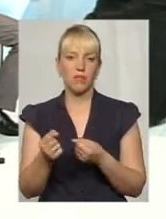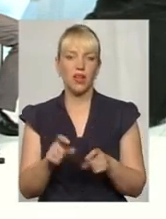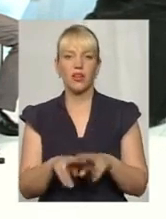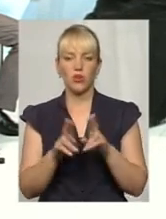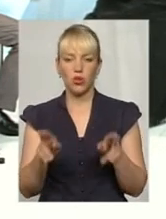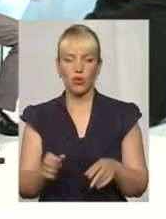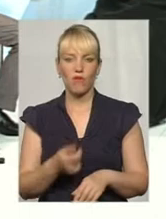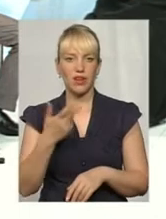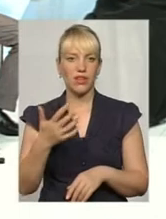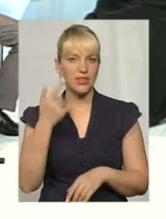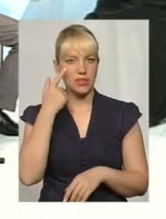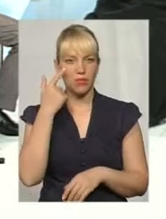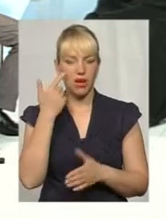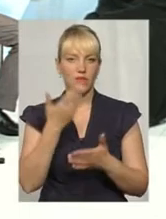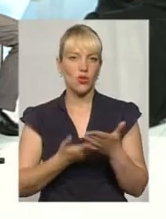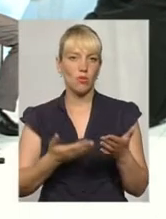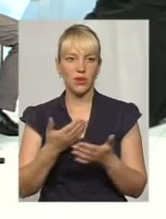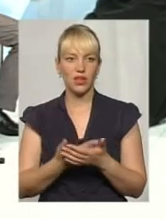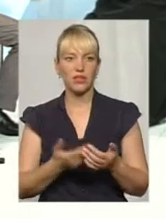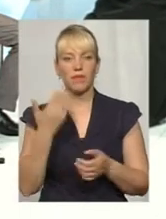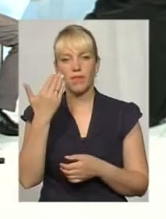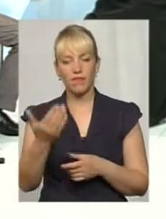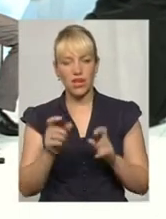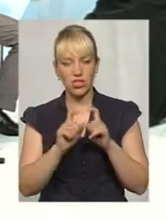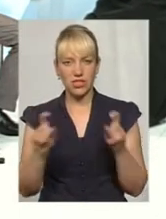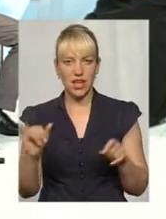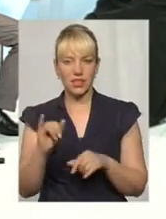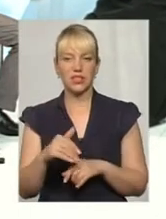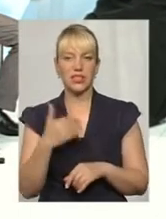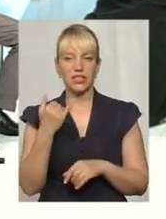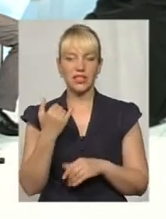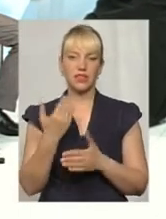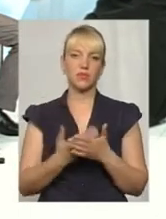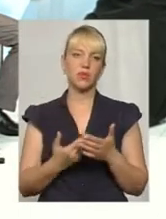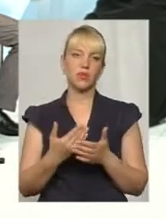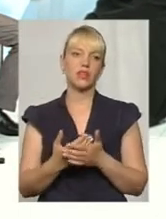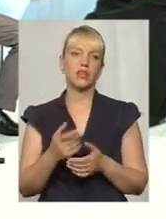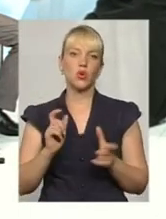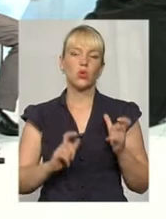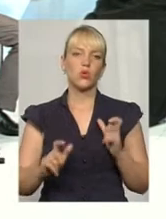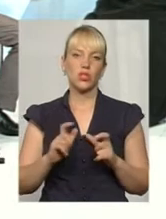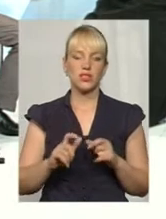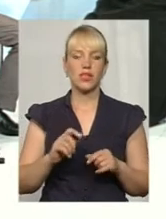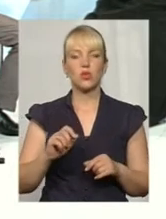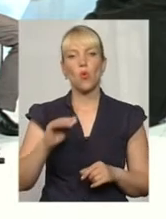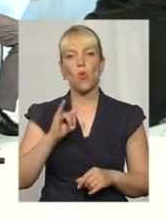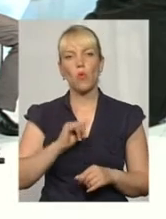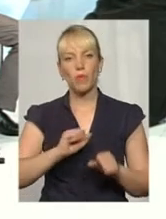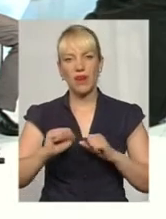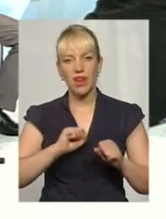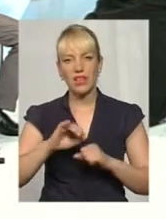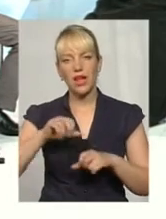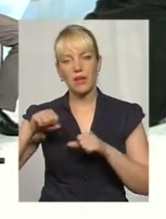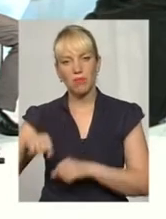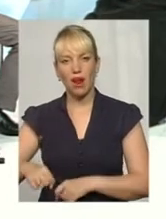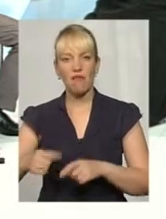кількість балів, до прикладу, ваш заклад і в університет управління та права. Кількість